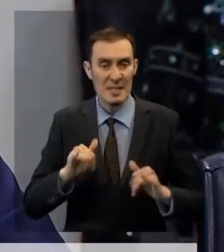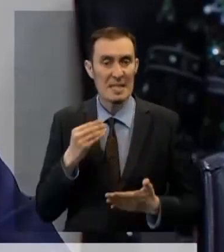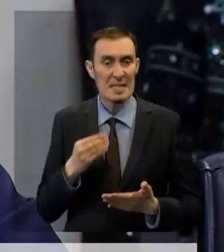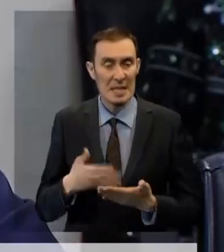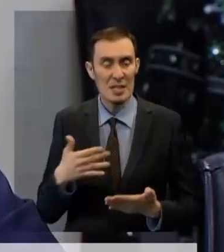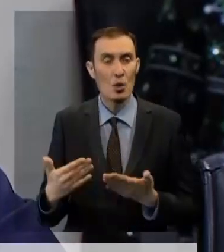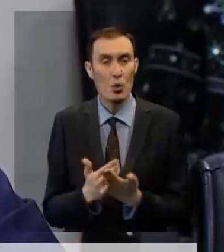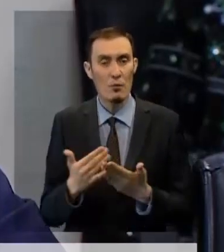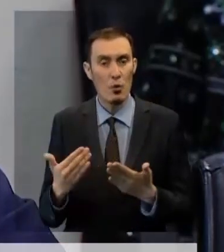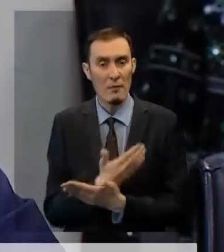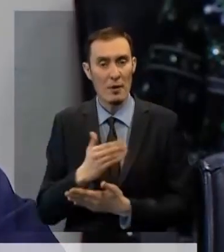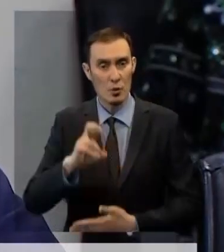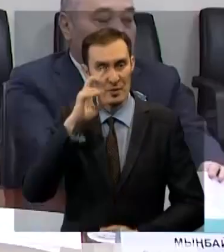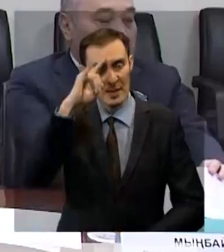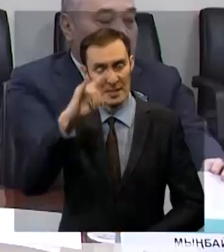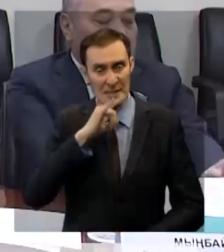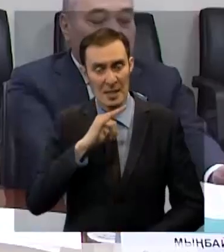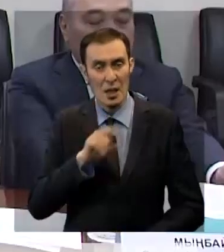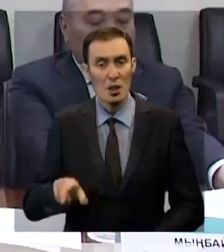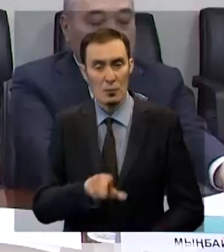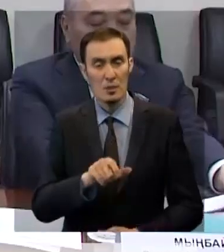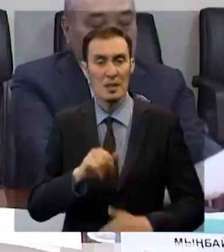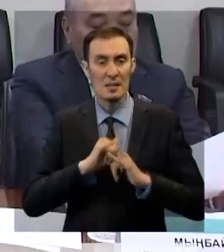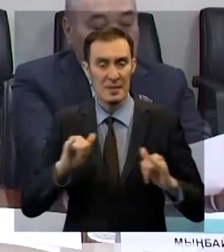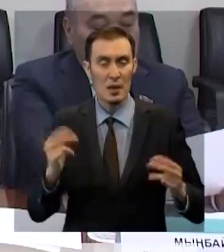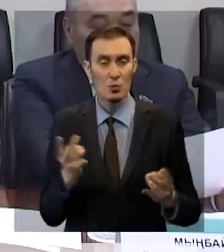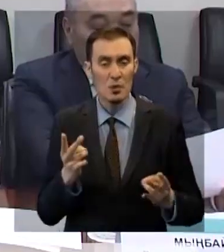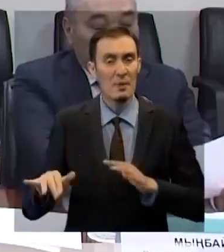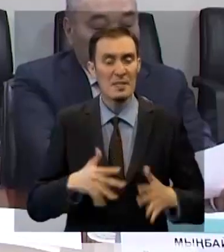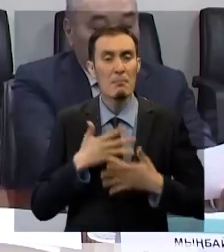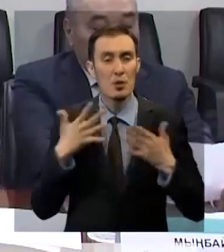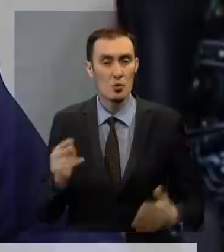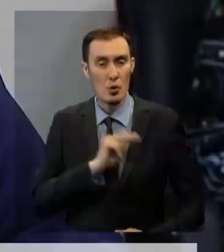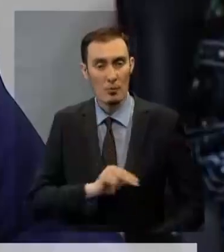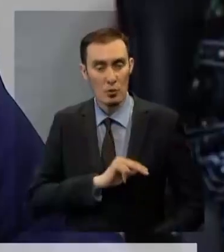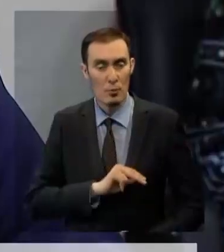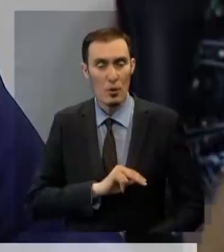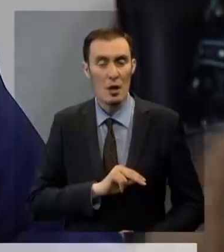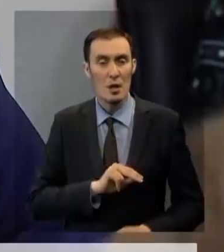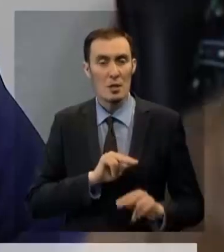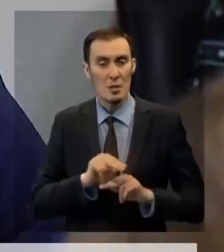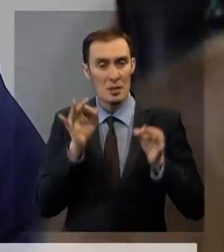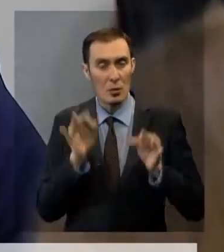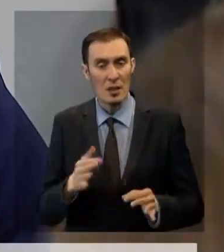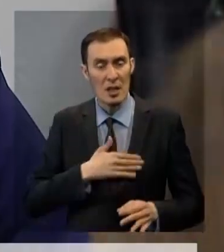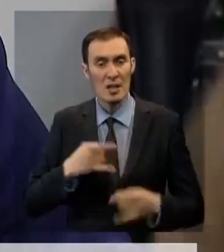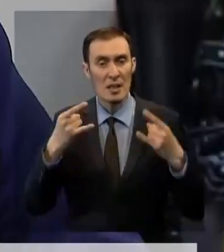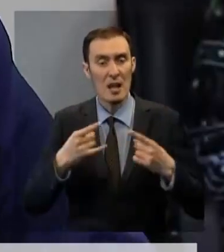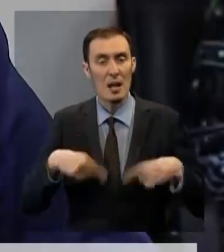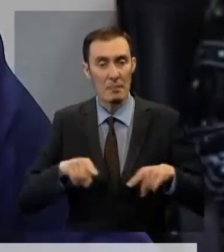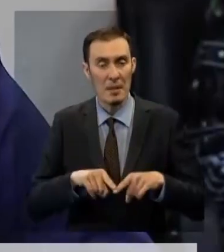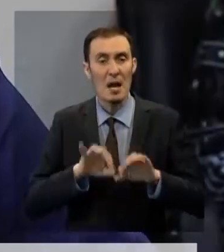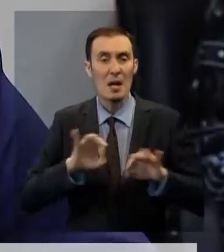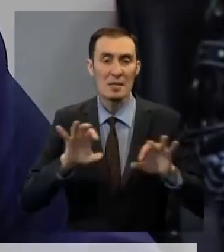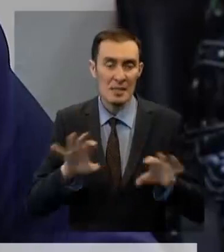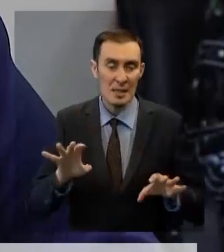ценностей нового Казахстана. На пути к его строительству надо провести огромную работу по идеологии. Наши телеканалы готовы